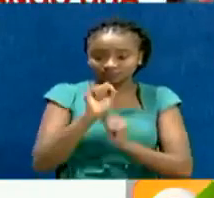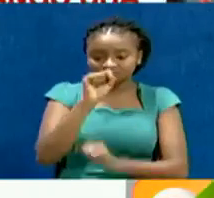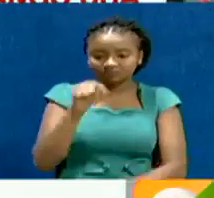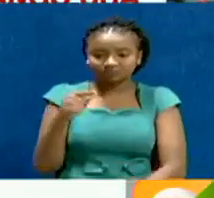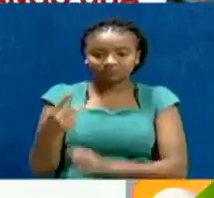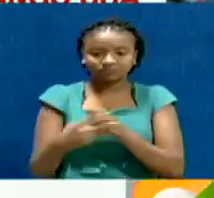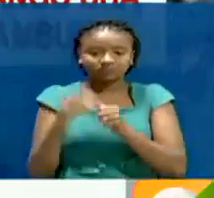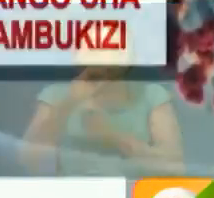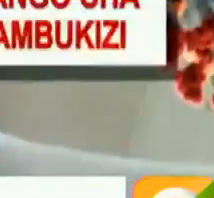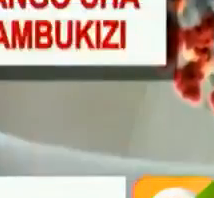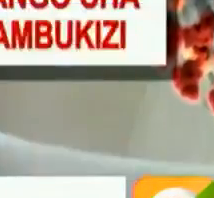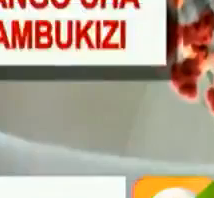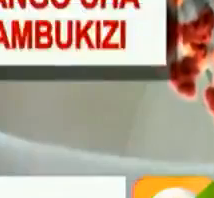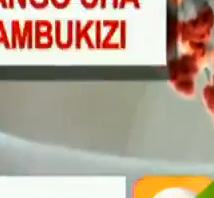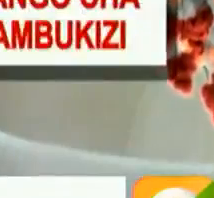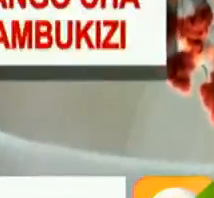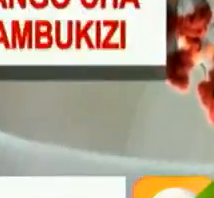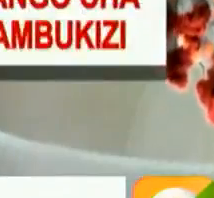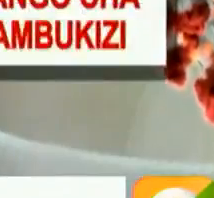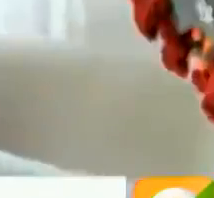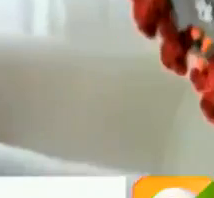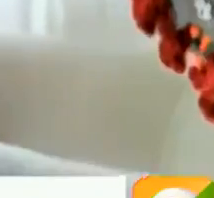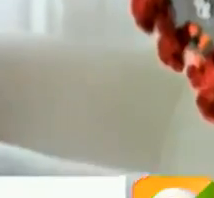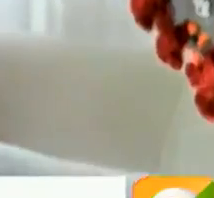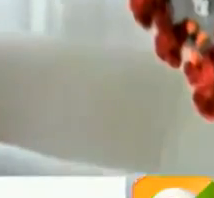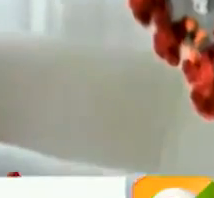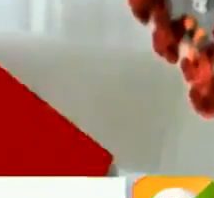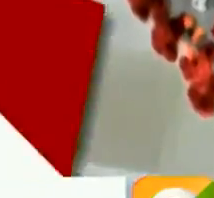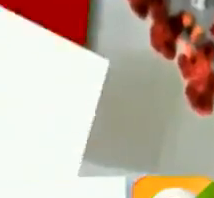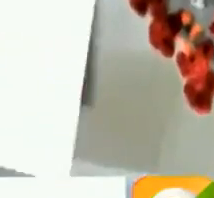14 vimeripotiwa katika kipindi hicho, ila vyote ni kutokana na ripoti za